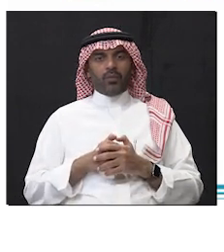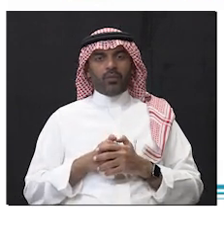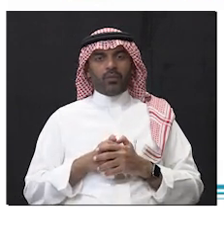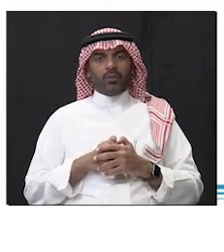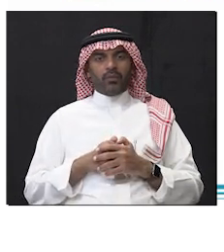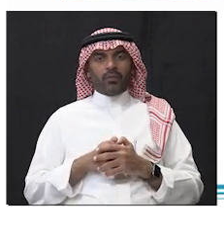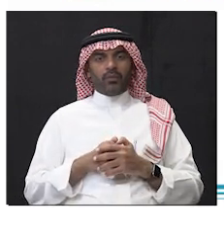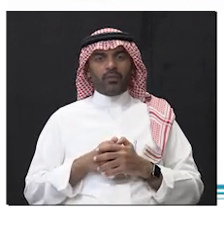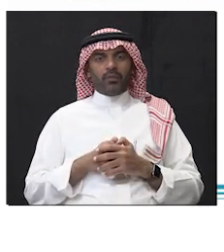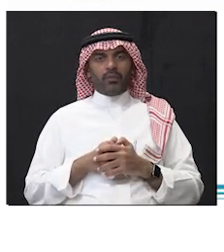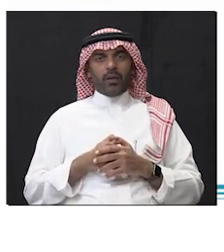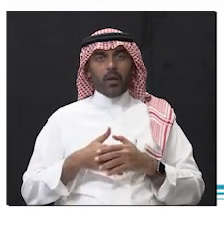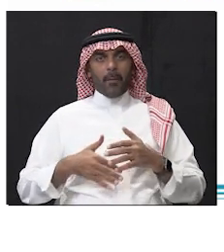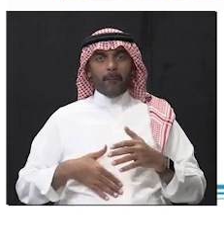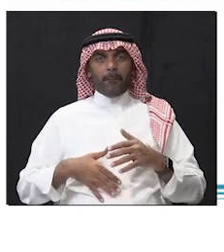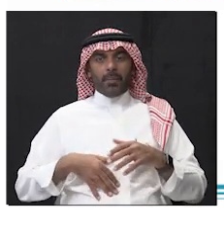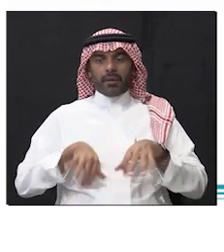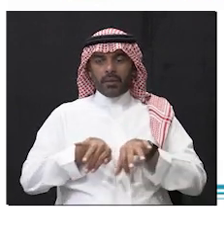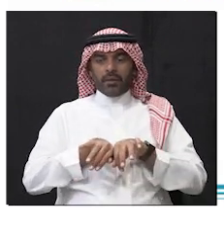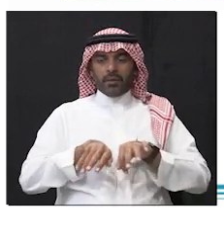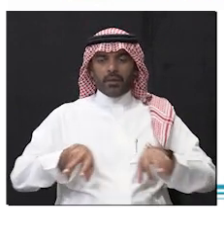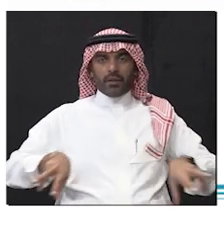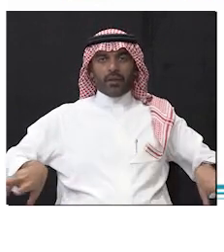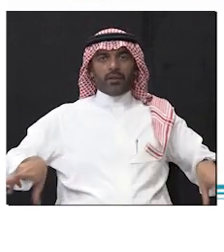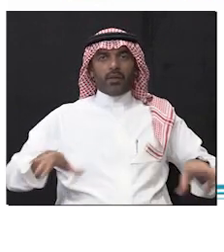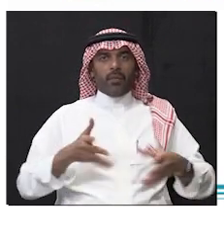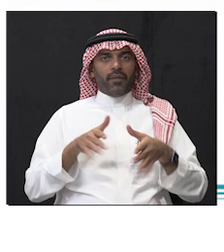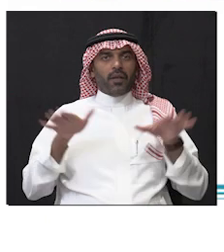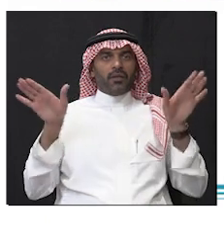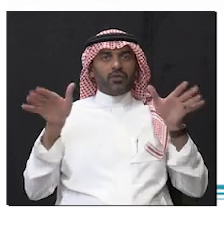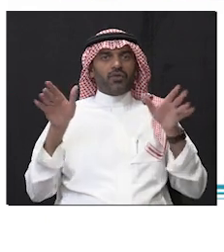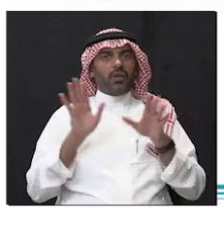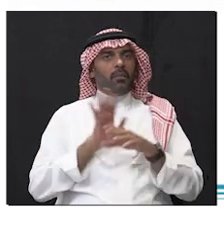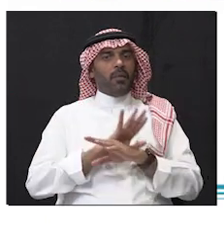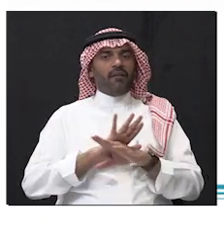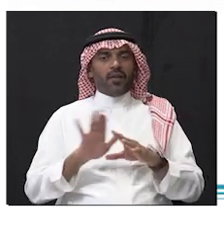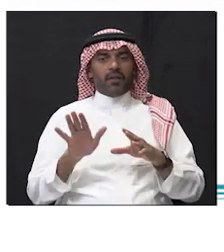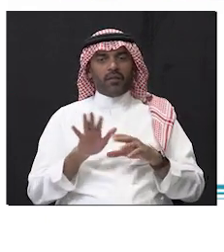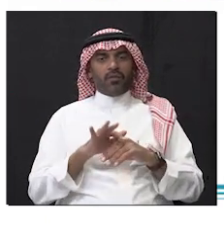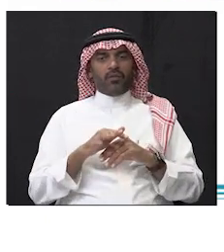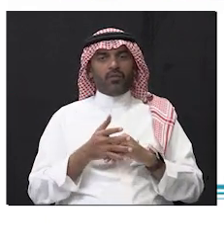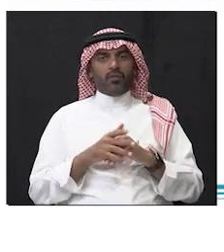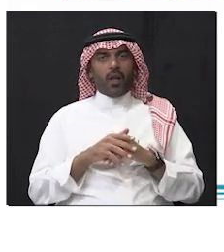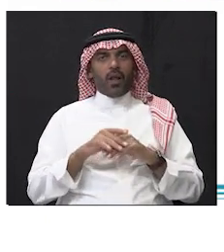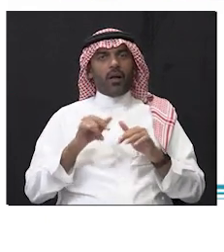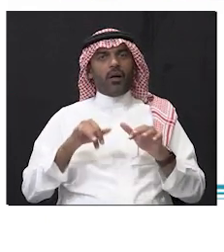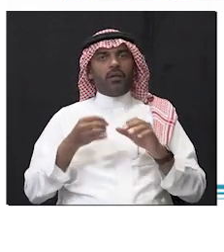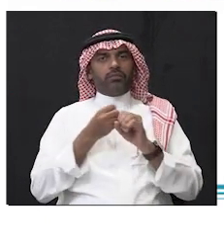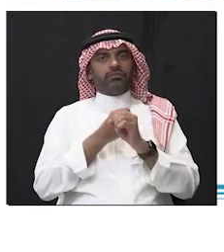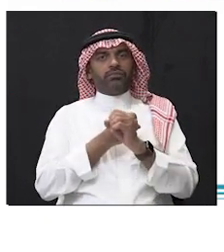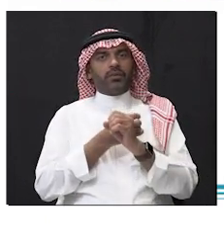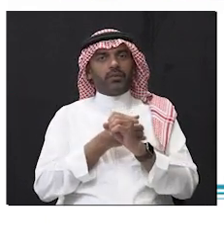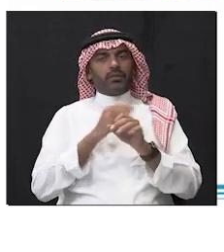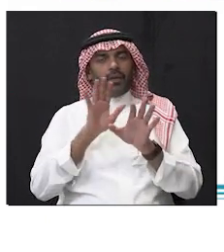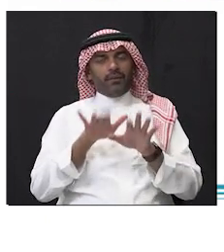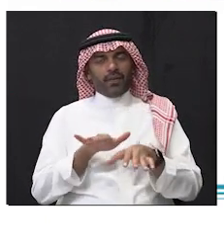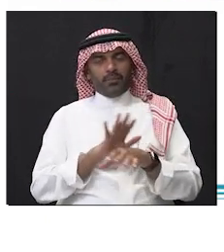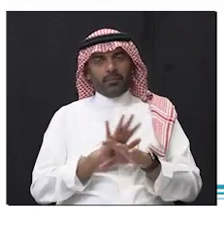يوجد فيه لا أرجل ولا أجنحة، ولكنه يحتوي على الأعضاء التناسلية.